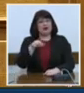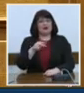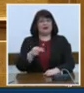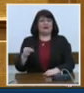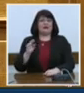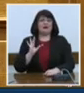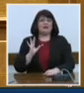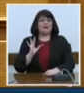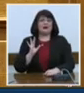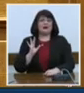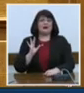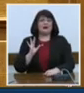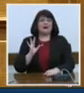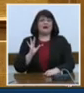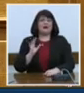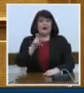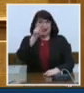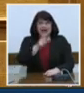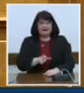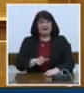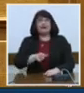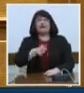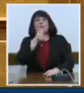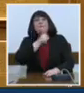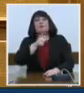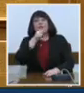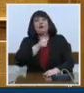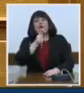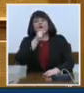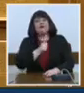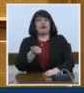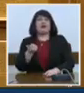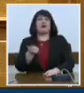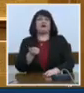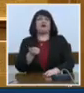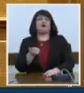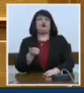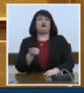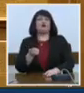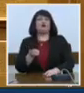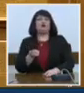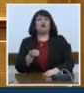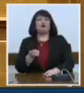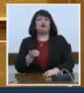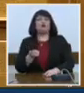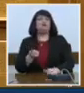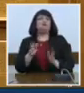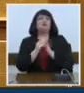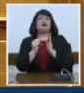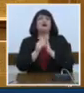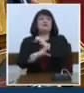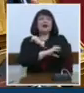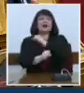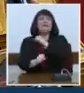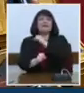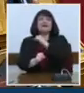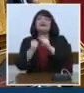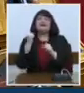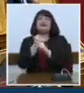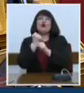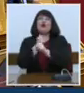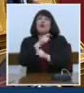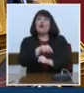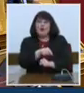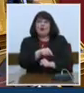πρωταγωνιστές δεν είναι πλέον τα θύματα. Οι γραμματείς που παρενοχλούνται στη δουλειά τους από τα αφεντικά τους,